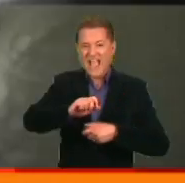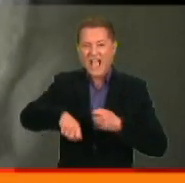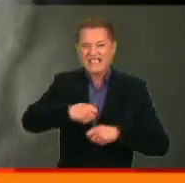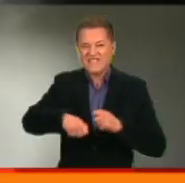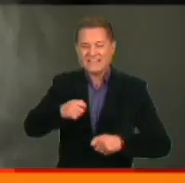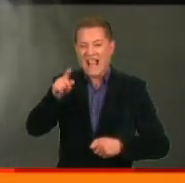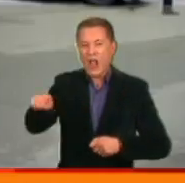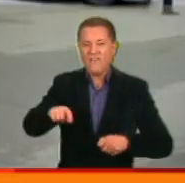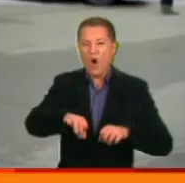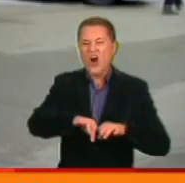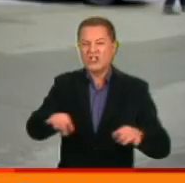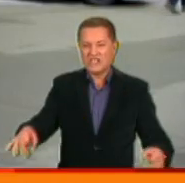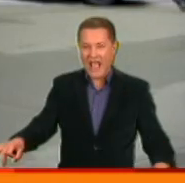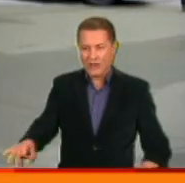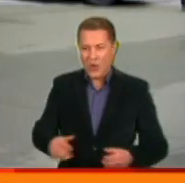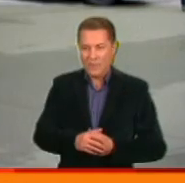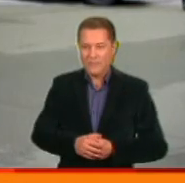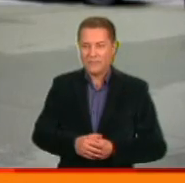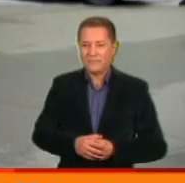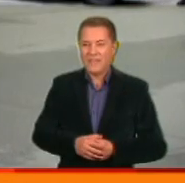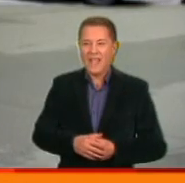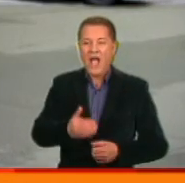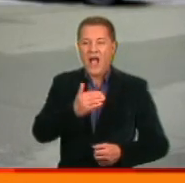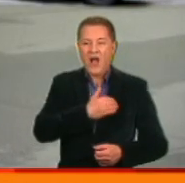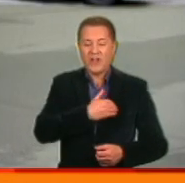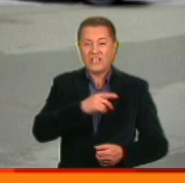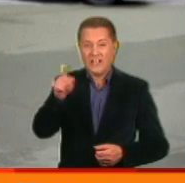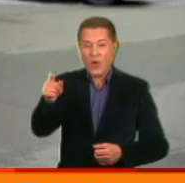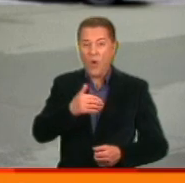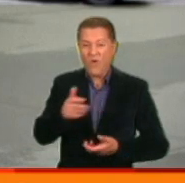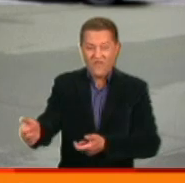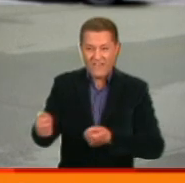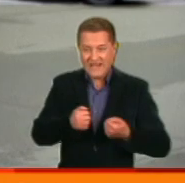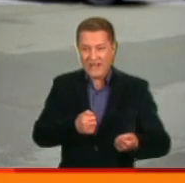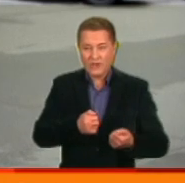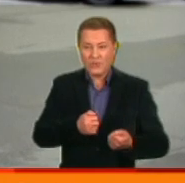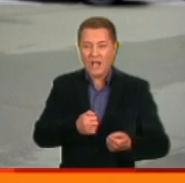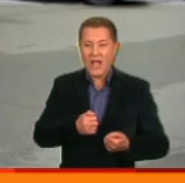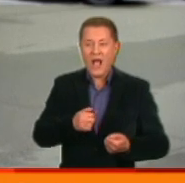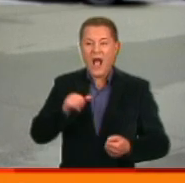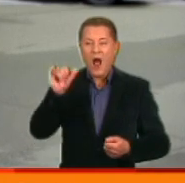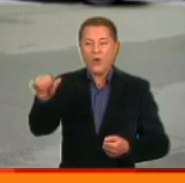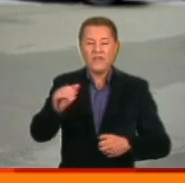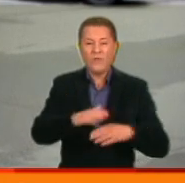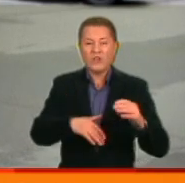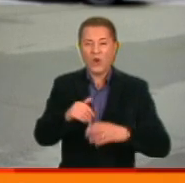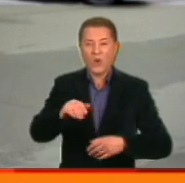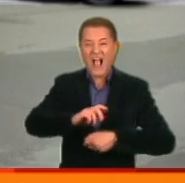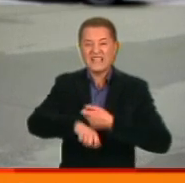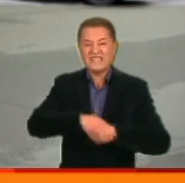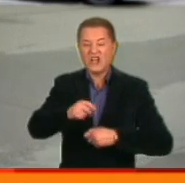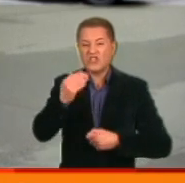шлангом. Коли ми вийшли вже на вулицю, хотіли його витягнути, ми бачили, що в нього на руках є шланг. Як